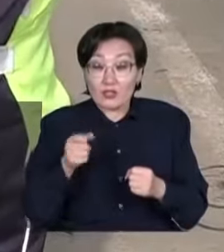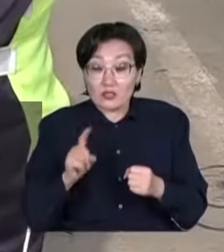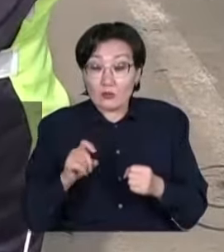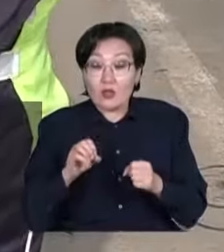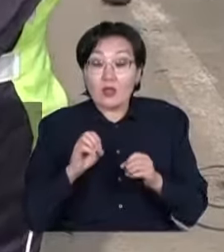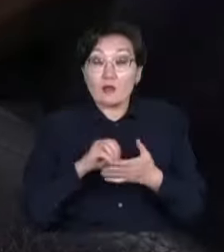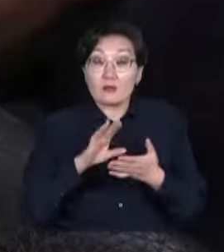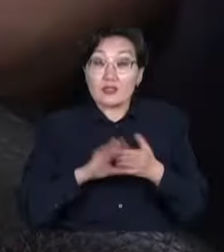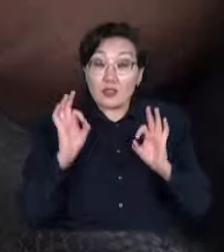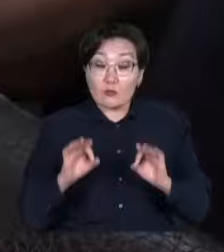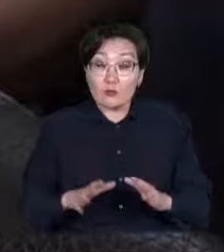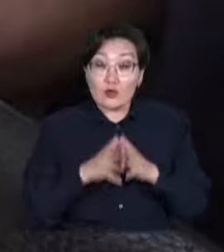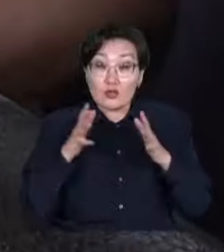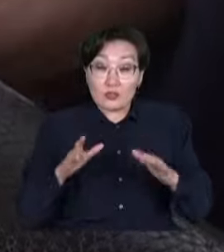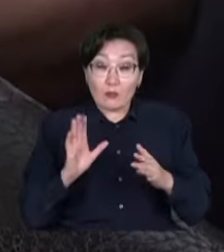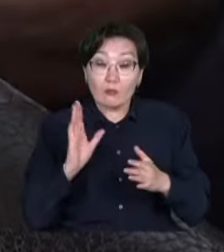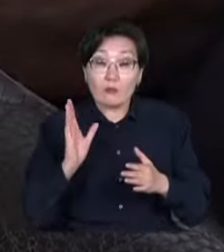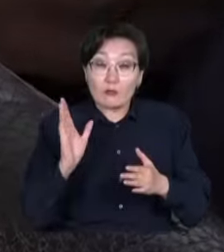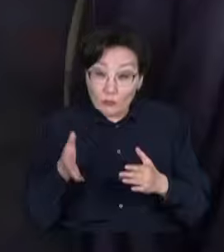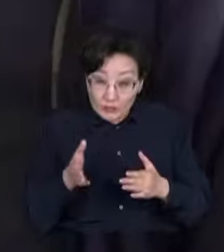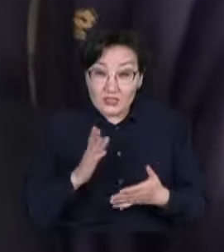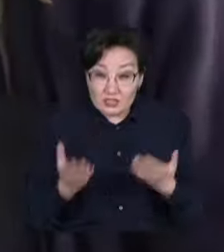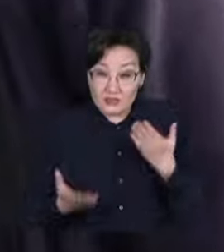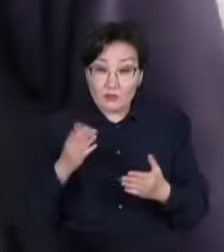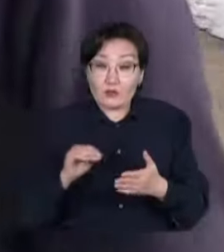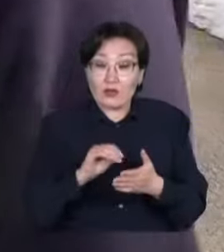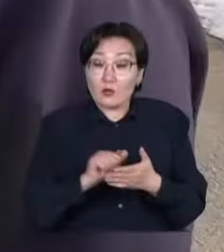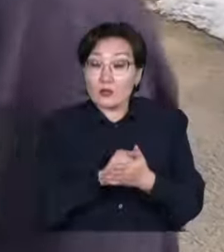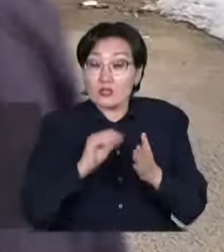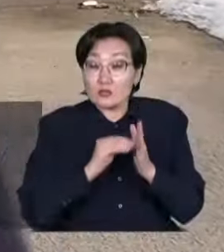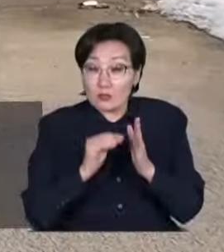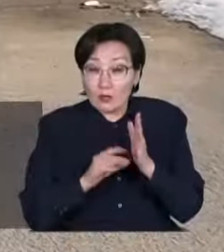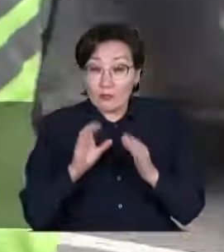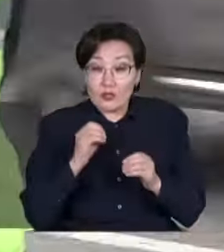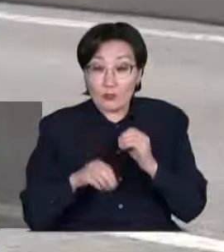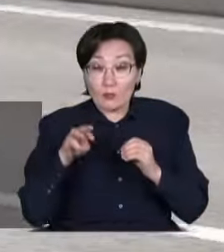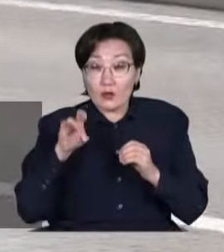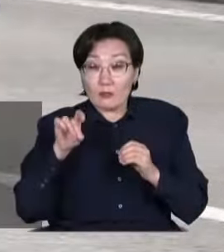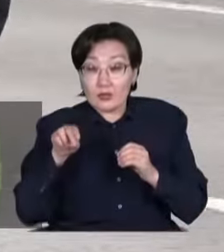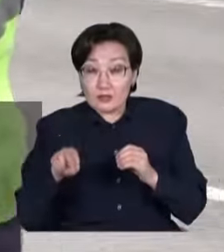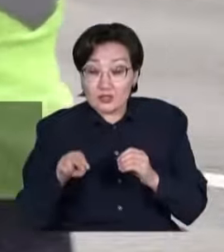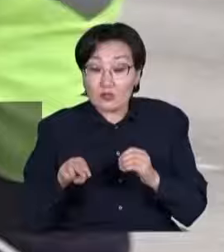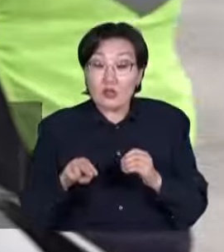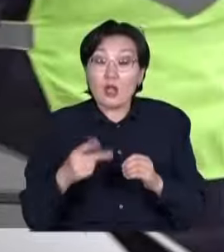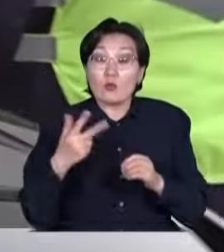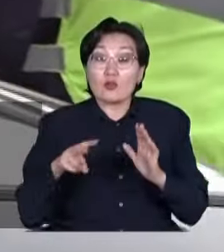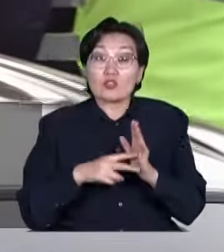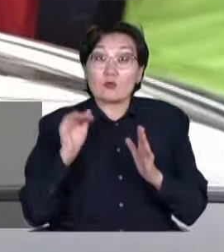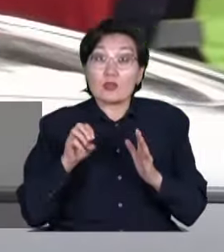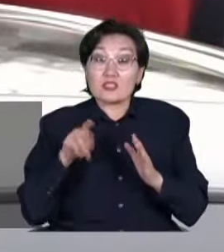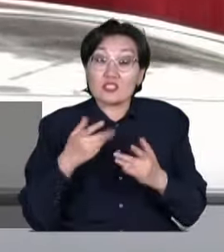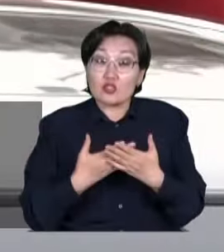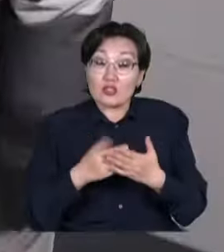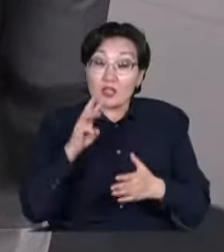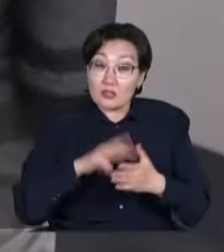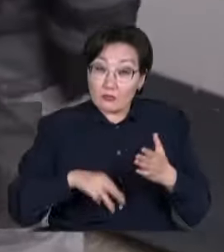белгіленген нормадан асып кеткен жағдайда оларға хаттама толтырылады. Алғаш толтырылған кезде 10 айлық есептік көрсеткіш, яғни 37 мың теңгеге жуық